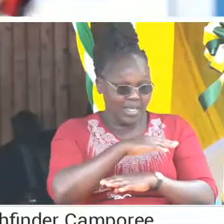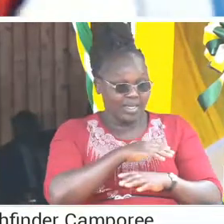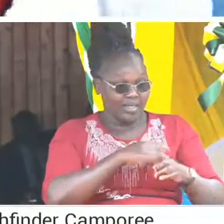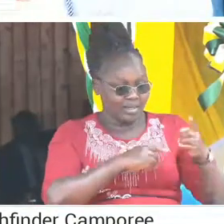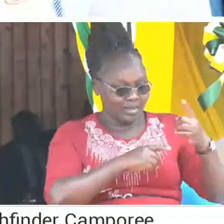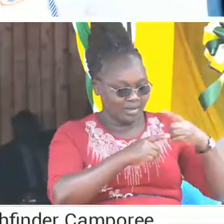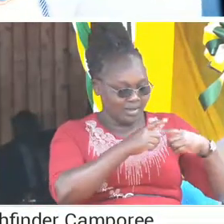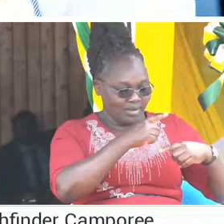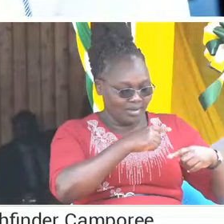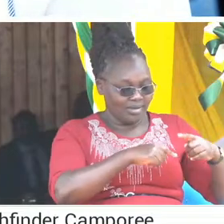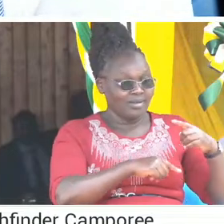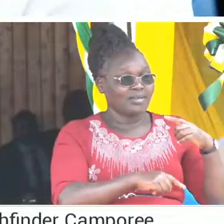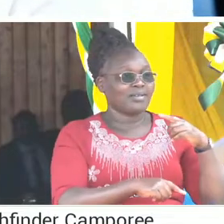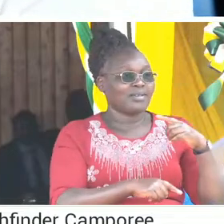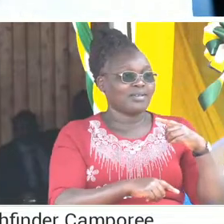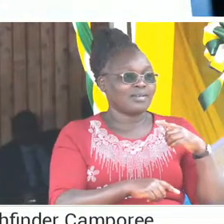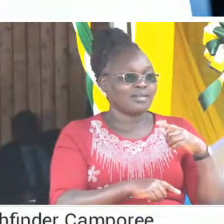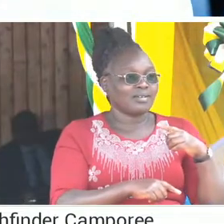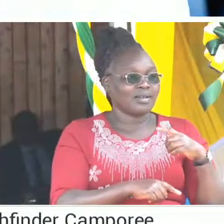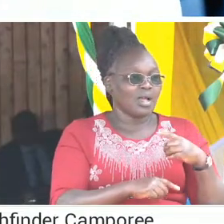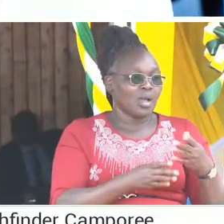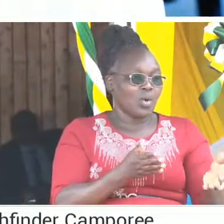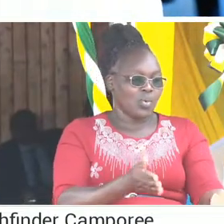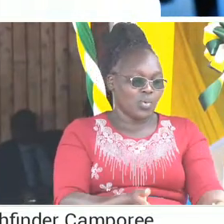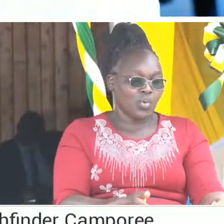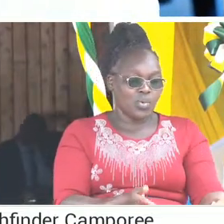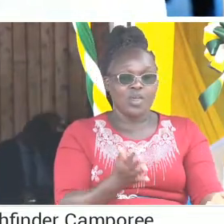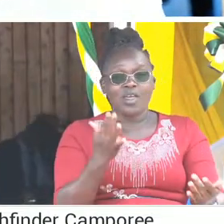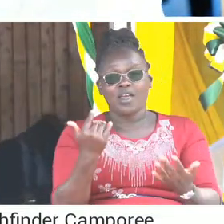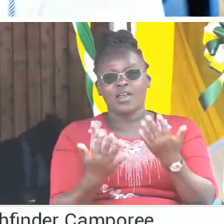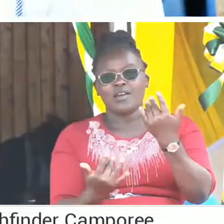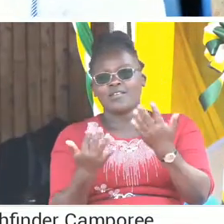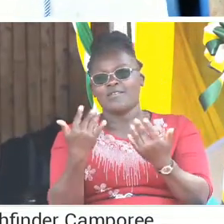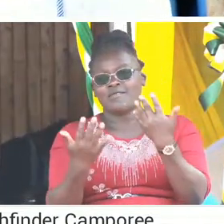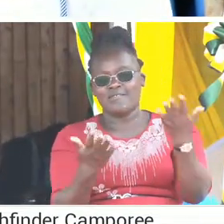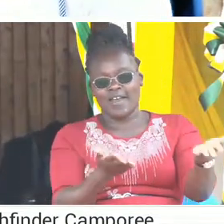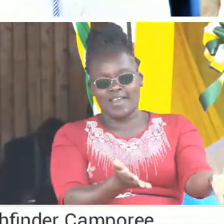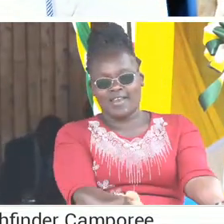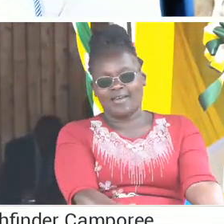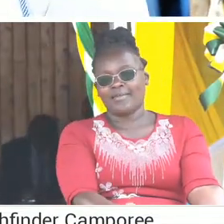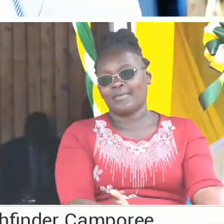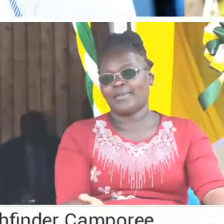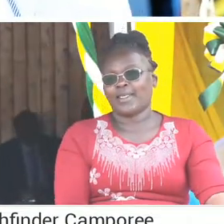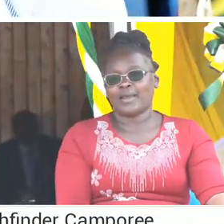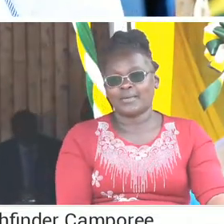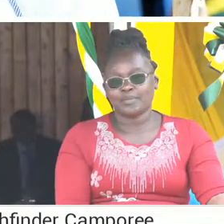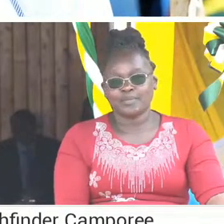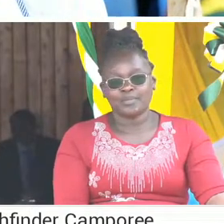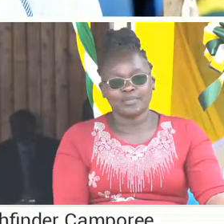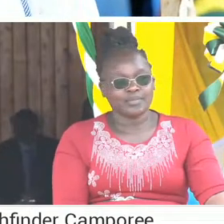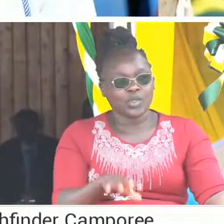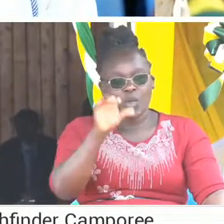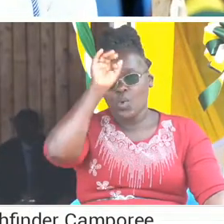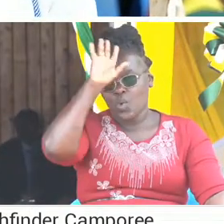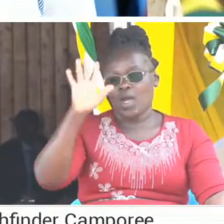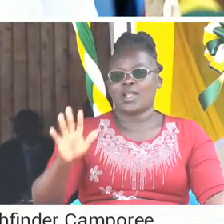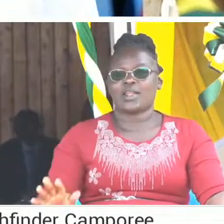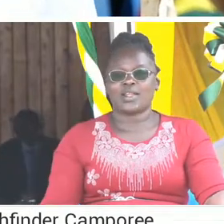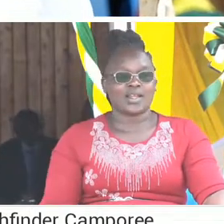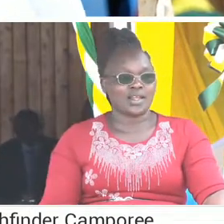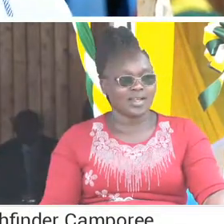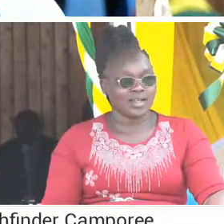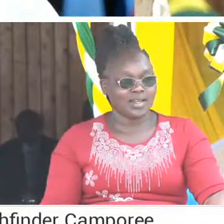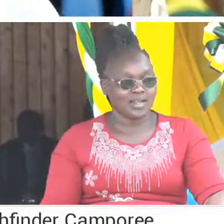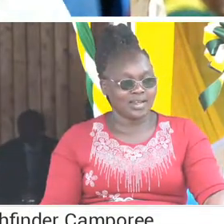Alipogeuka ili atoke, akapata moto umefika kwa mati ya mlango. Akasema, "Hai, moto!" Moto